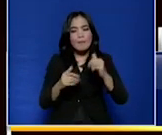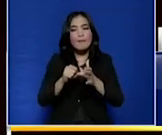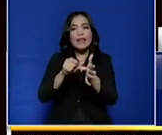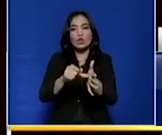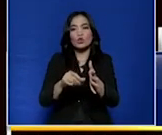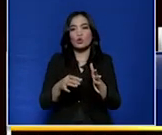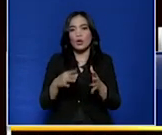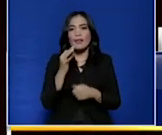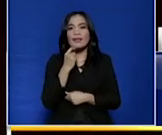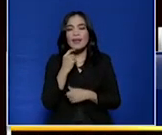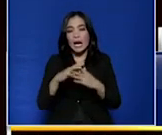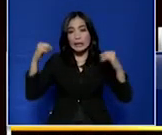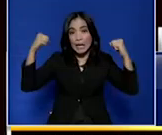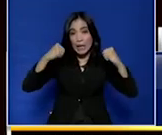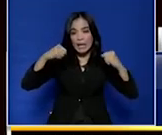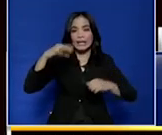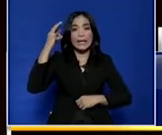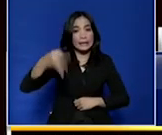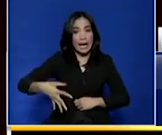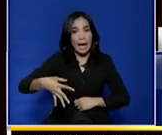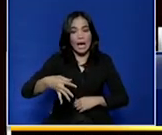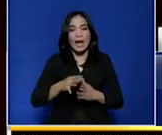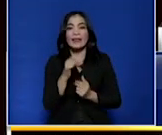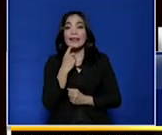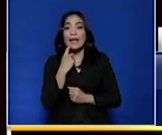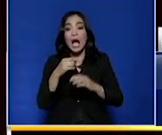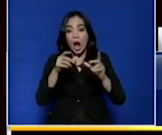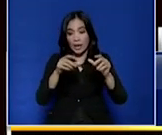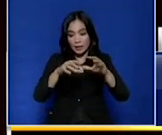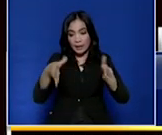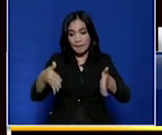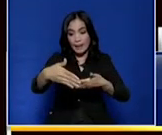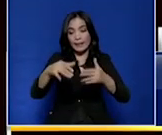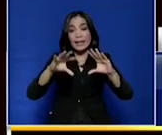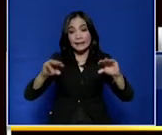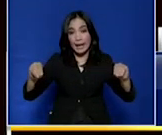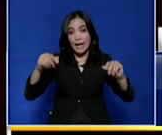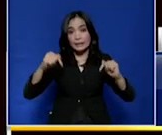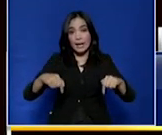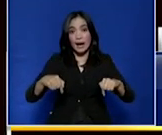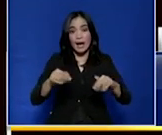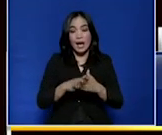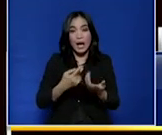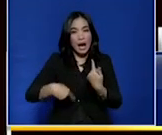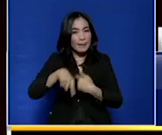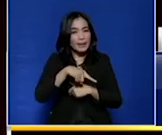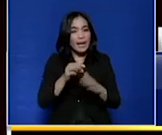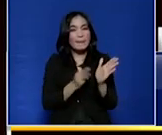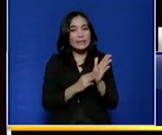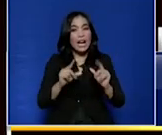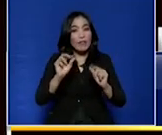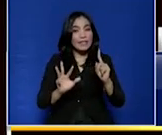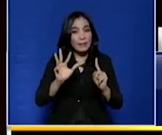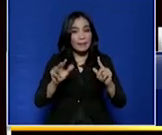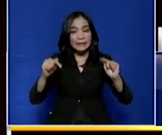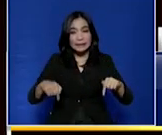kesehatan maupun pendidikan yang ada di desa mengenai lapangan kerja saat ini kita memang Hai apalagi pada saat pandemi